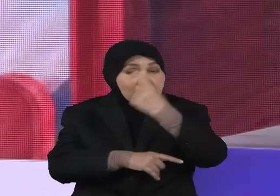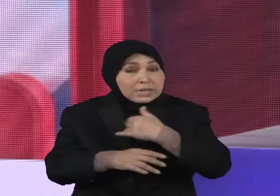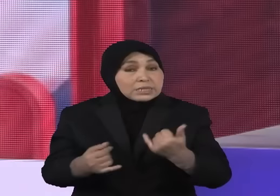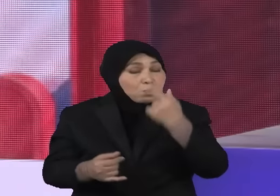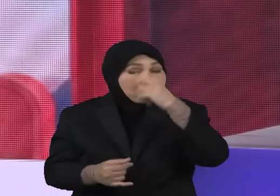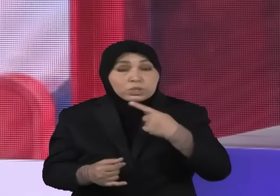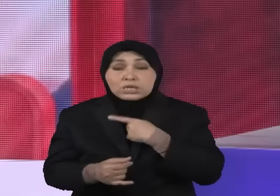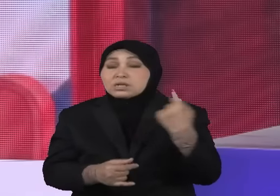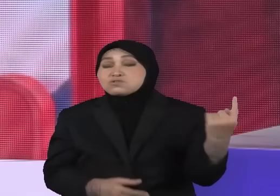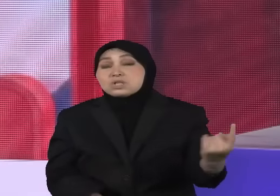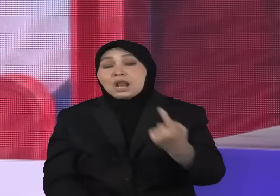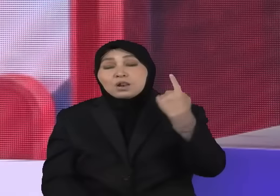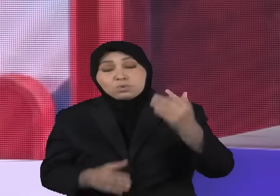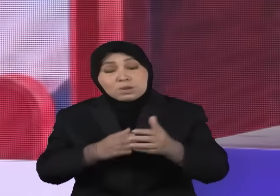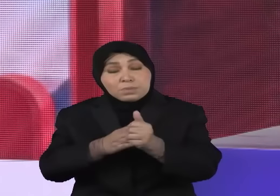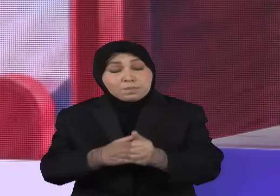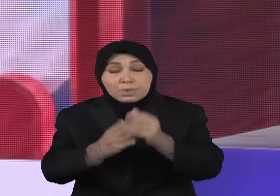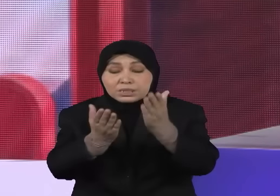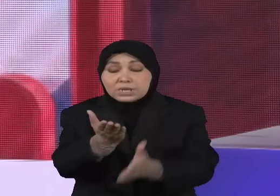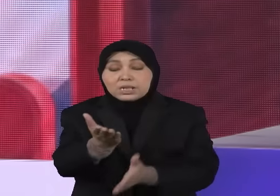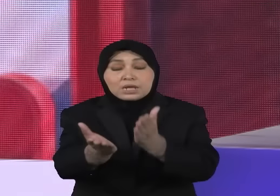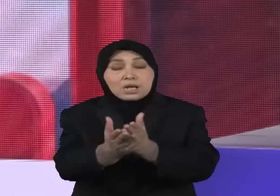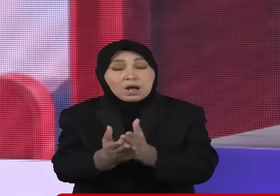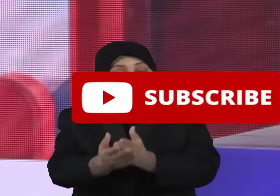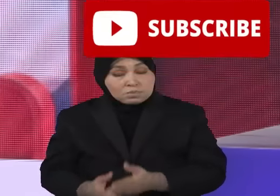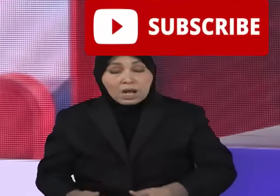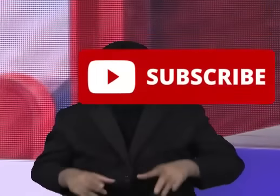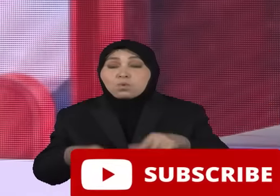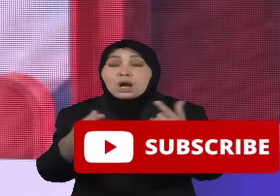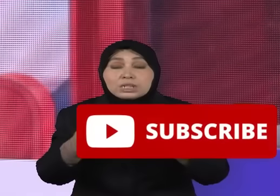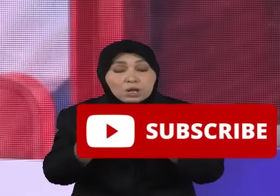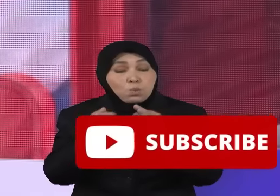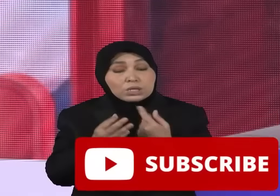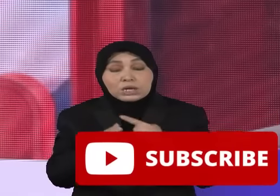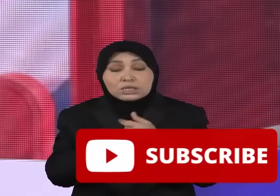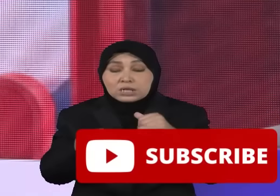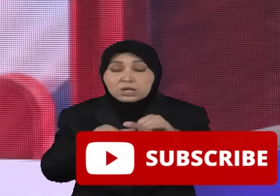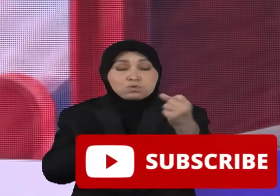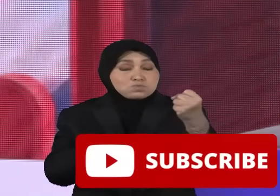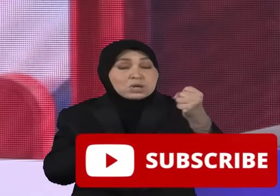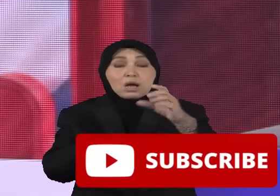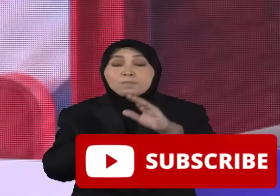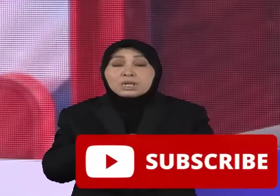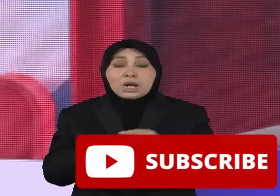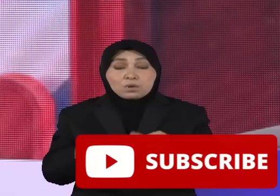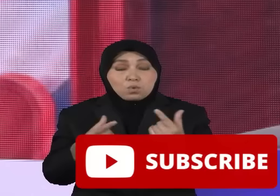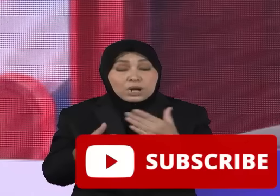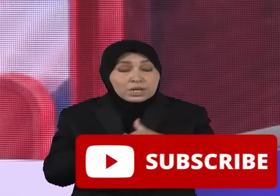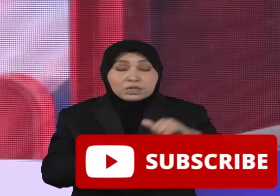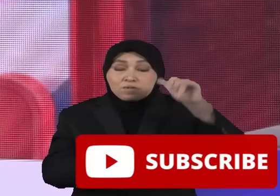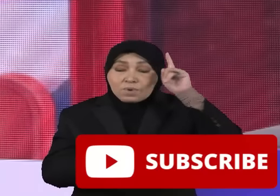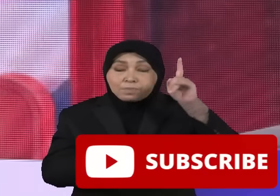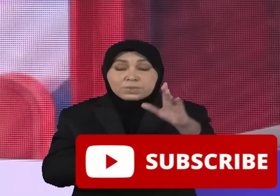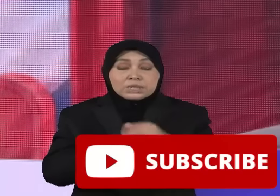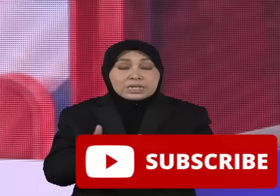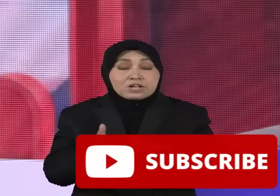untuk kita selalu dipimpin hidayah daripada Al-Quran dan keluarga kita terus berpegang kepada Al-Quran yang difahami